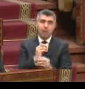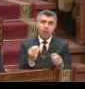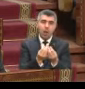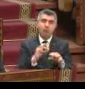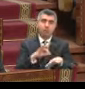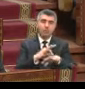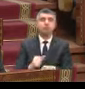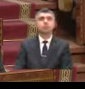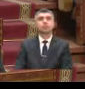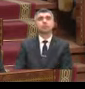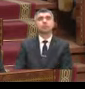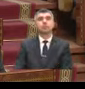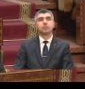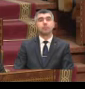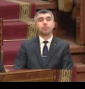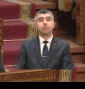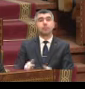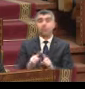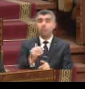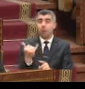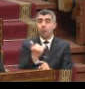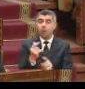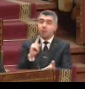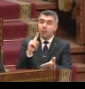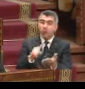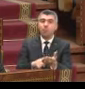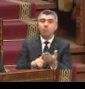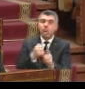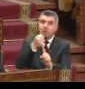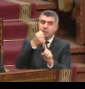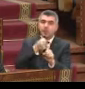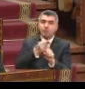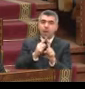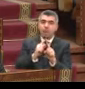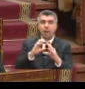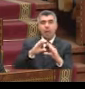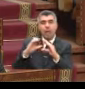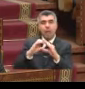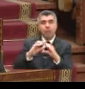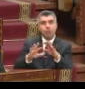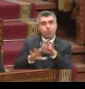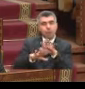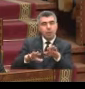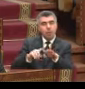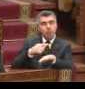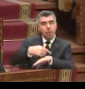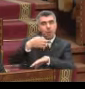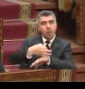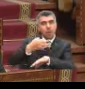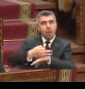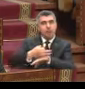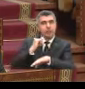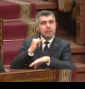من جهة أخرى، لا بد من الإشادة بالمجهودات المبذولة من أجل مؤسسة الحوار الاجتماعي وجعلها آلية من